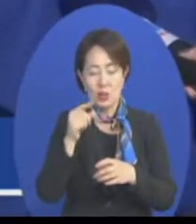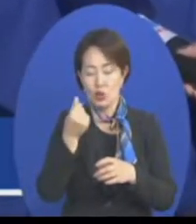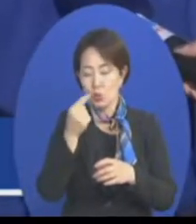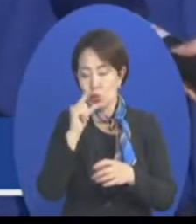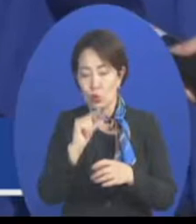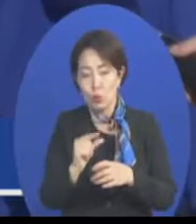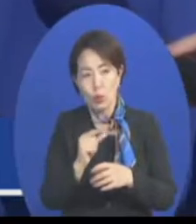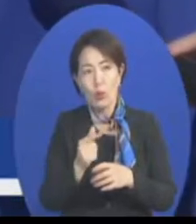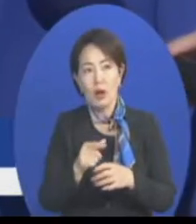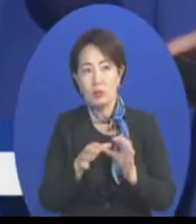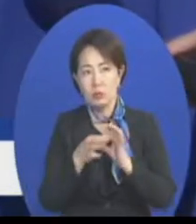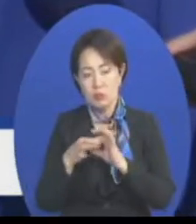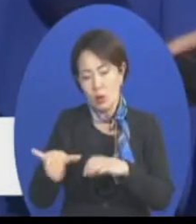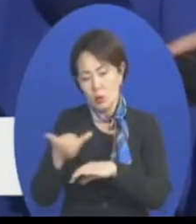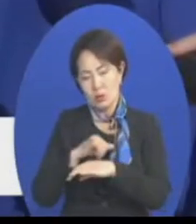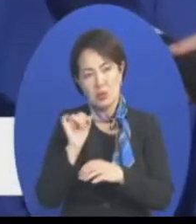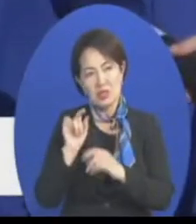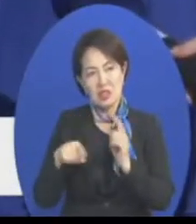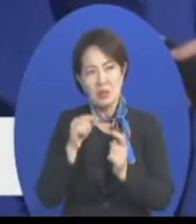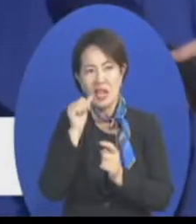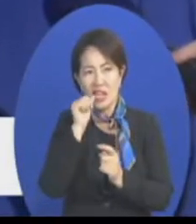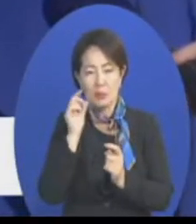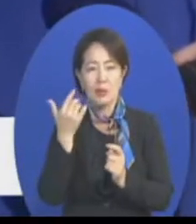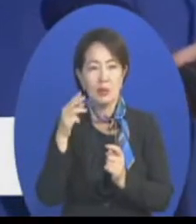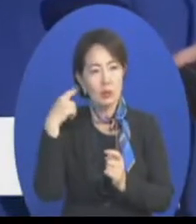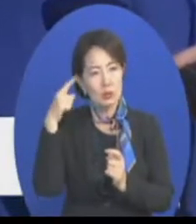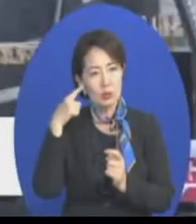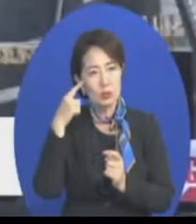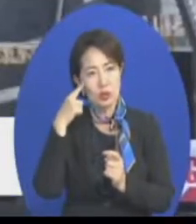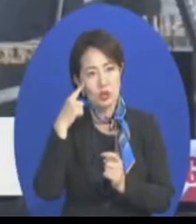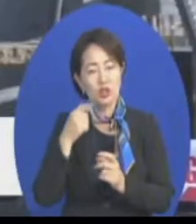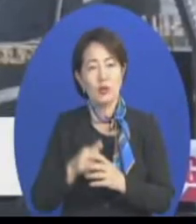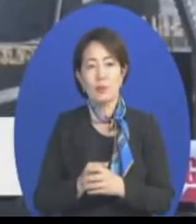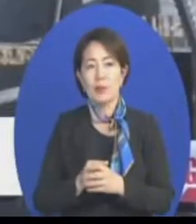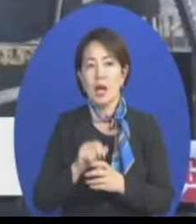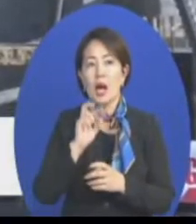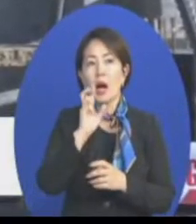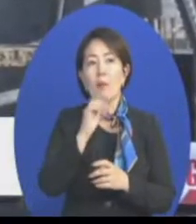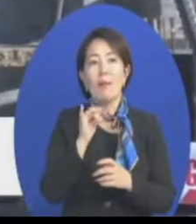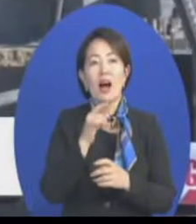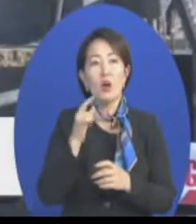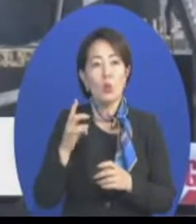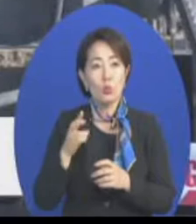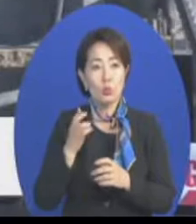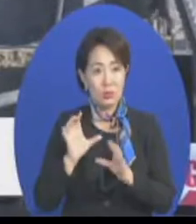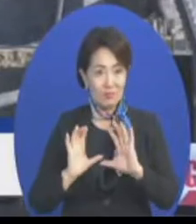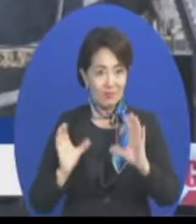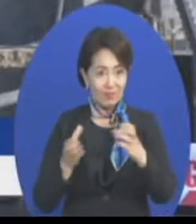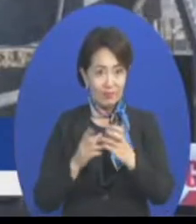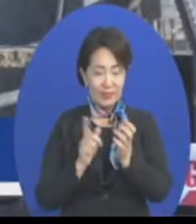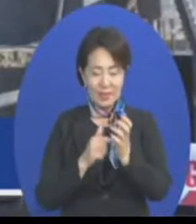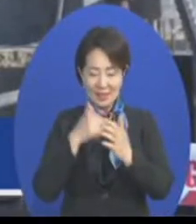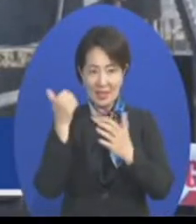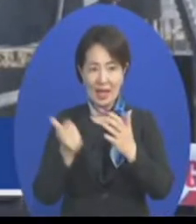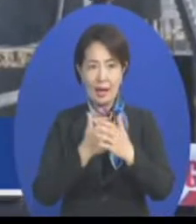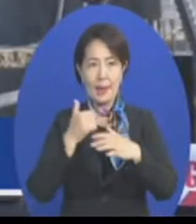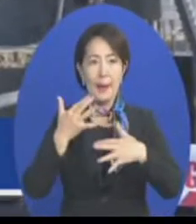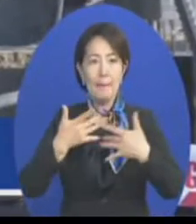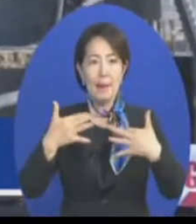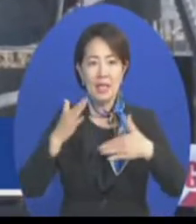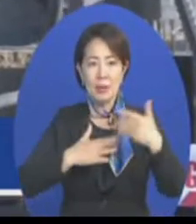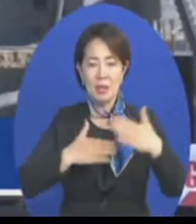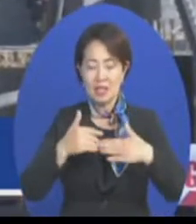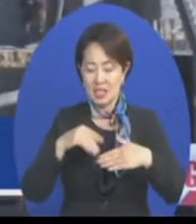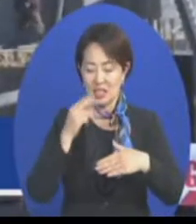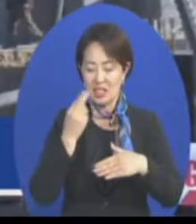буугаа ус орны төсөвчсөн илүү их хэмнэлтэй болох байх гэж ойлгож байгаа. Баруун бүс нутгийн хэрэгцээ хангах барилгын материалын үйлдвэрүүд,